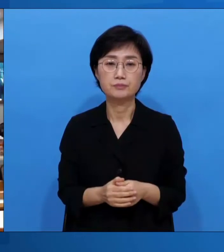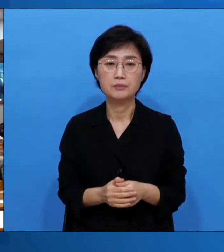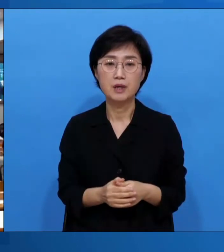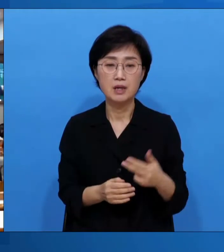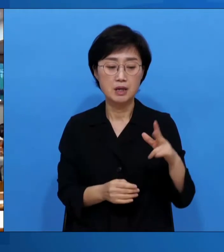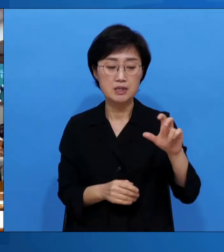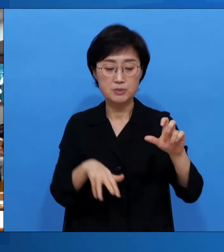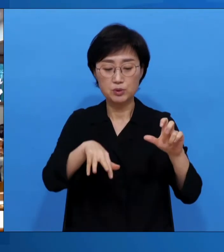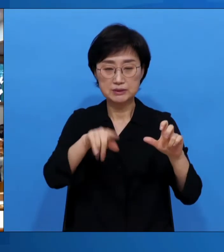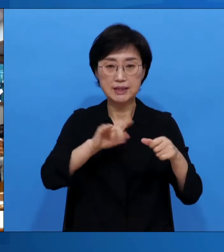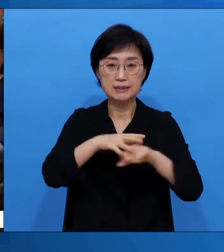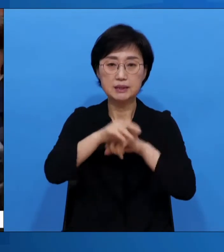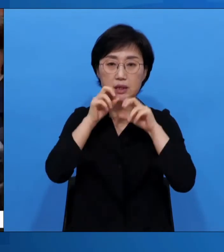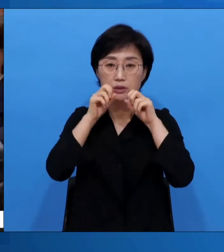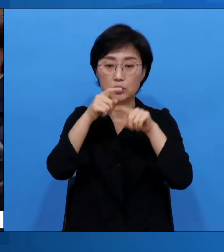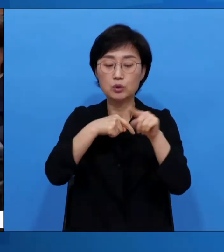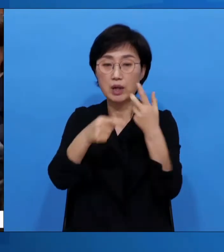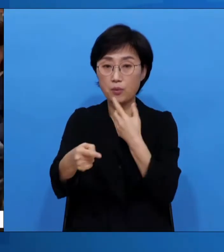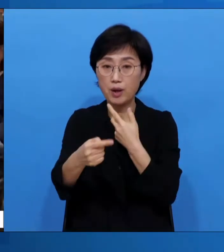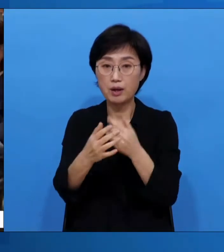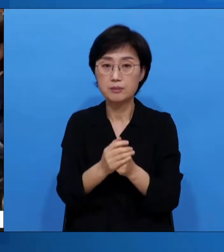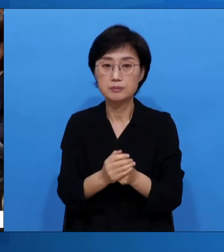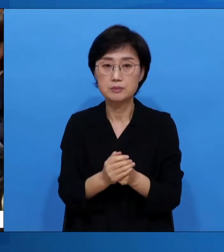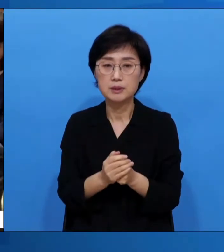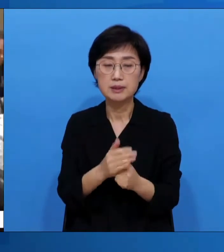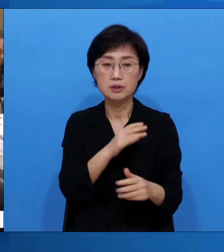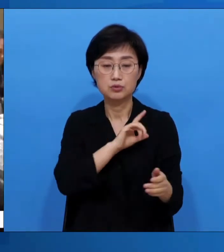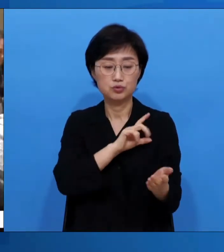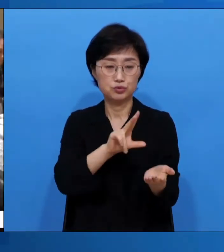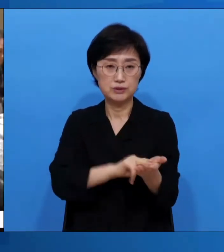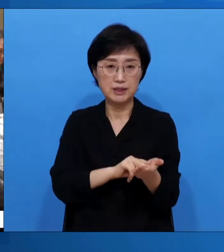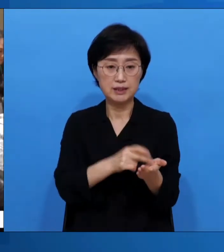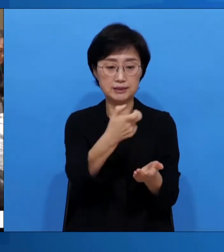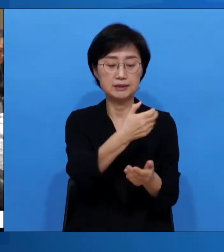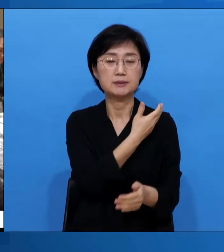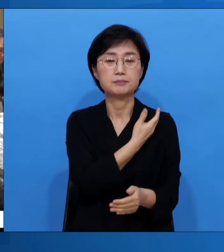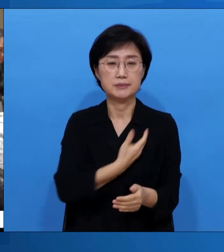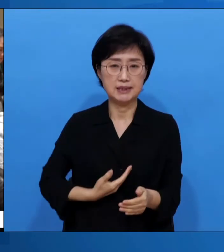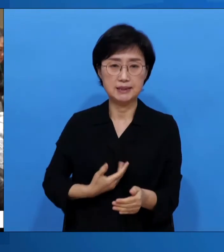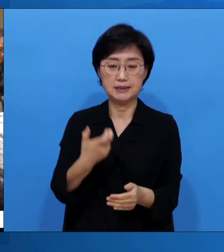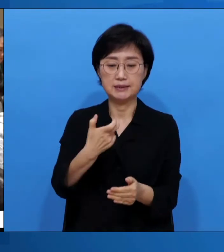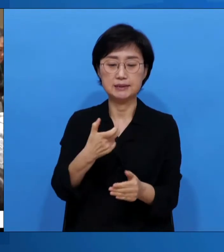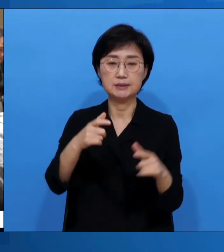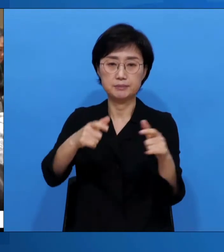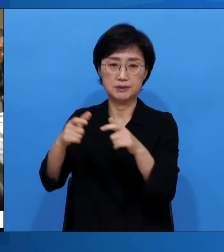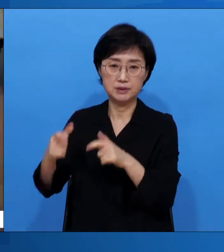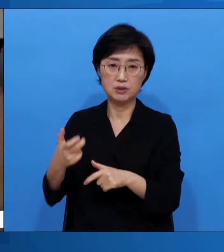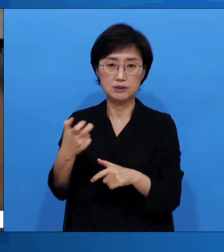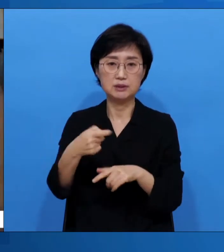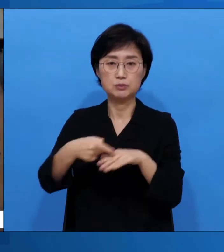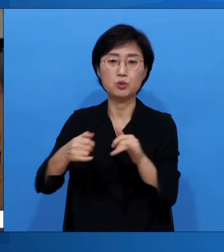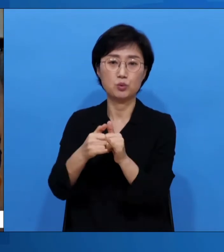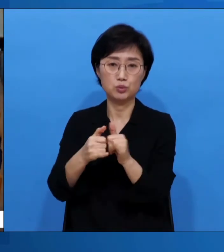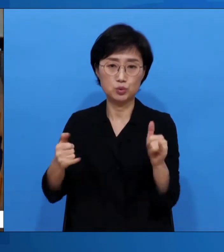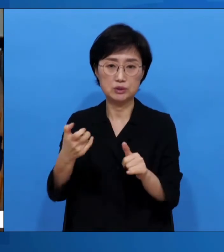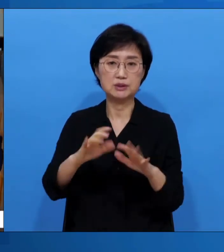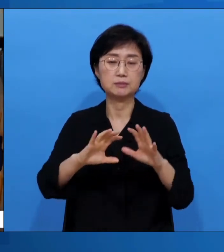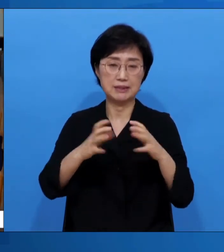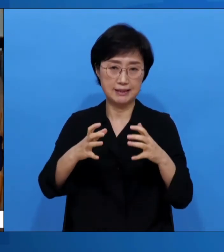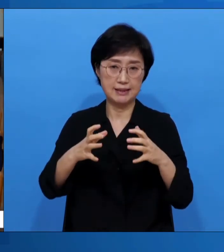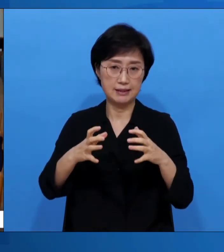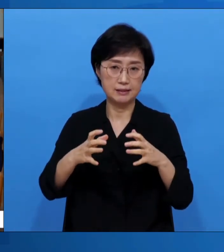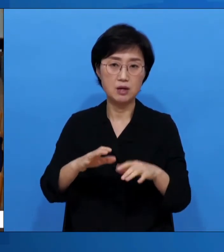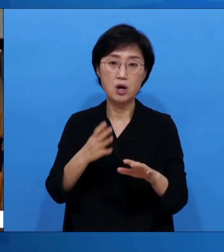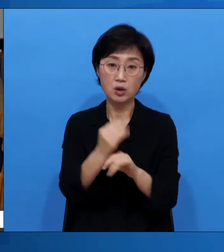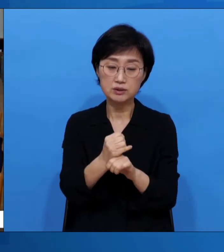제25차 세계 선교대회가 70 제자, 70 지역, 70 종족, 70 나라란 주제로 오는 5월 5일부터